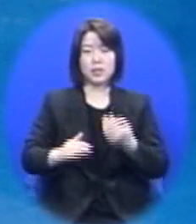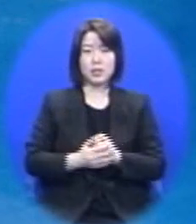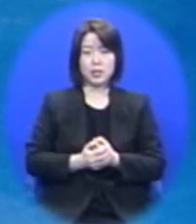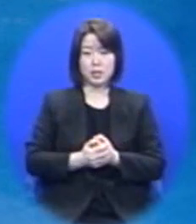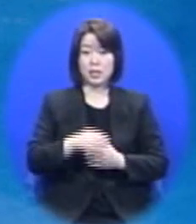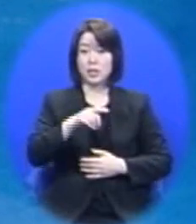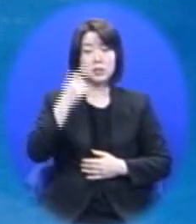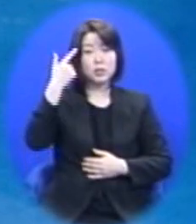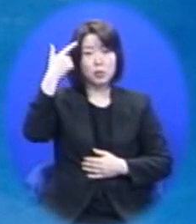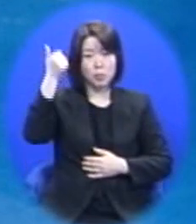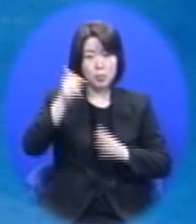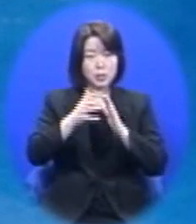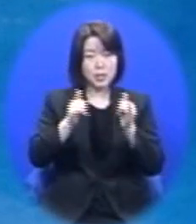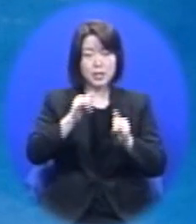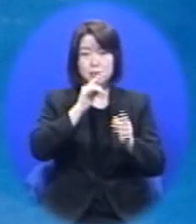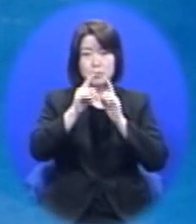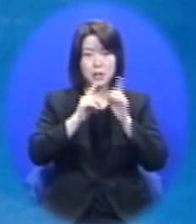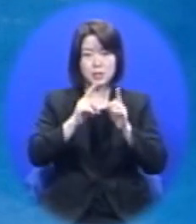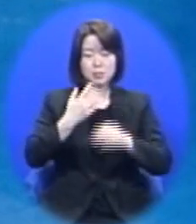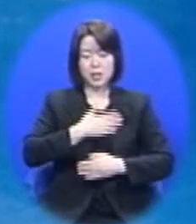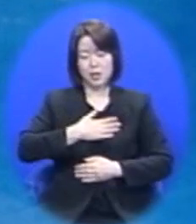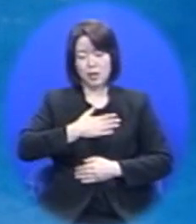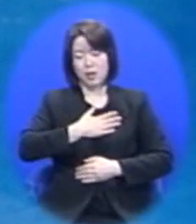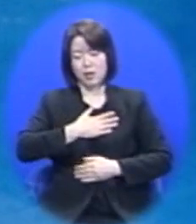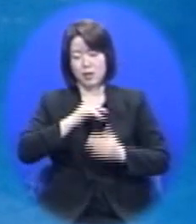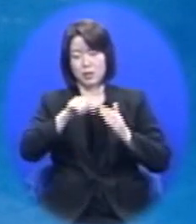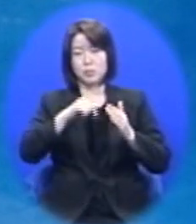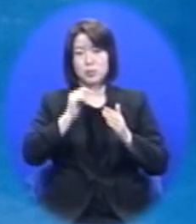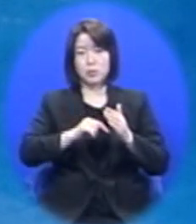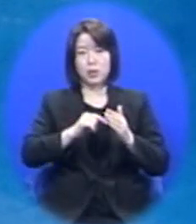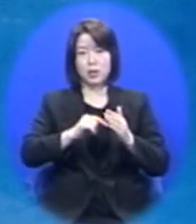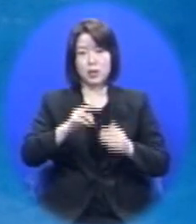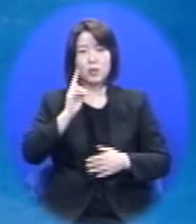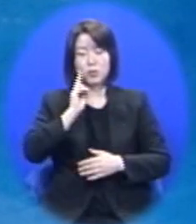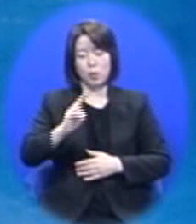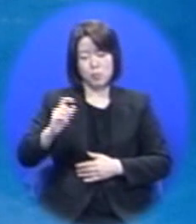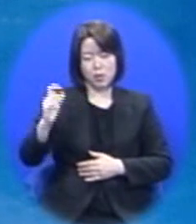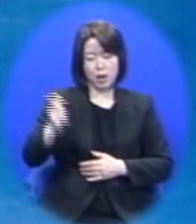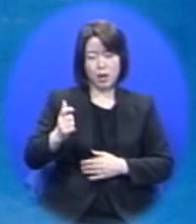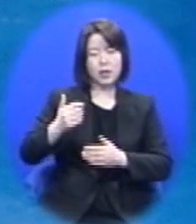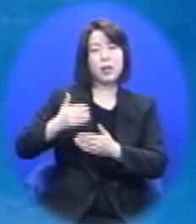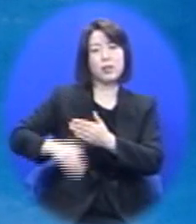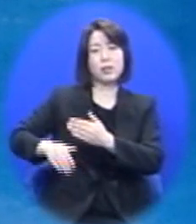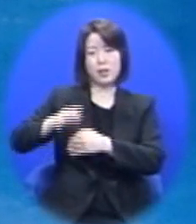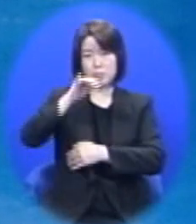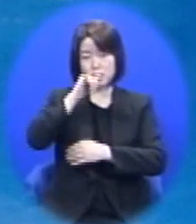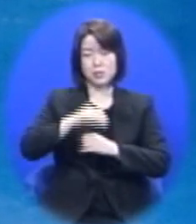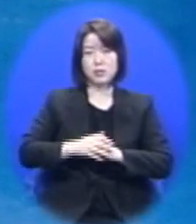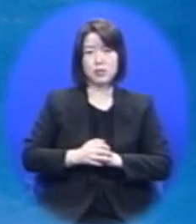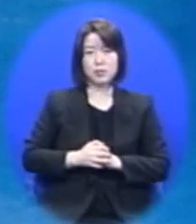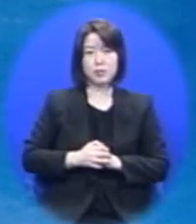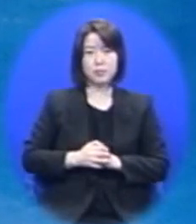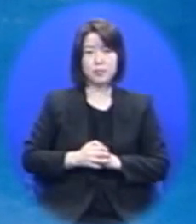그 목사님의 말씀이 가슴에 너무나 강하게 남아요.